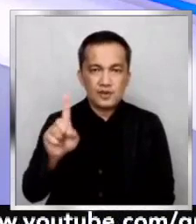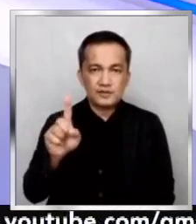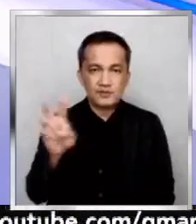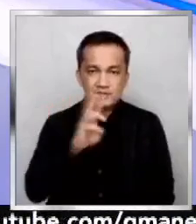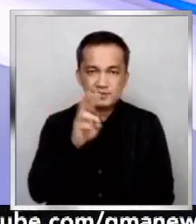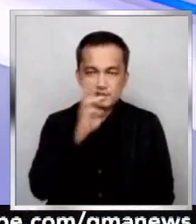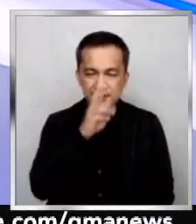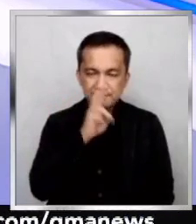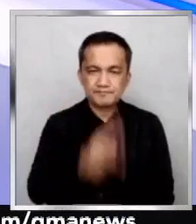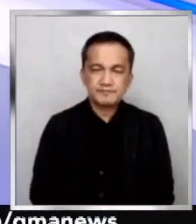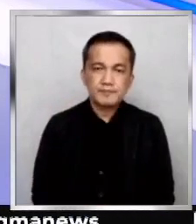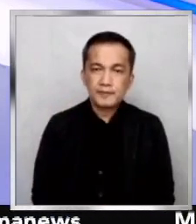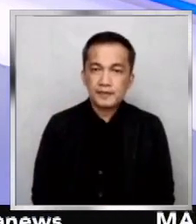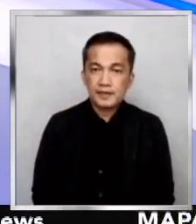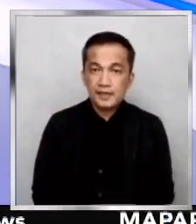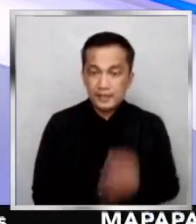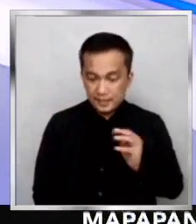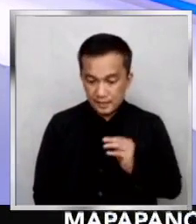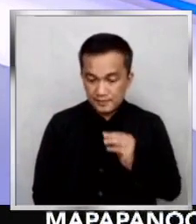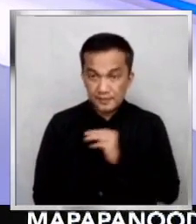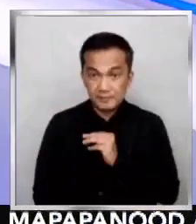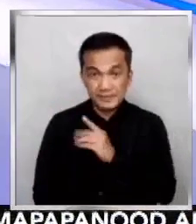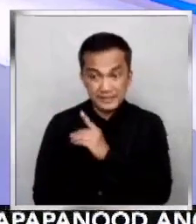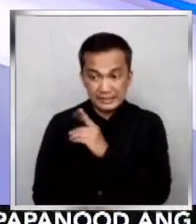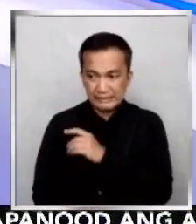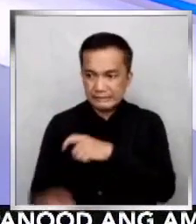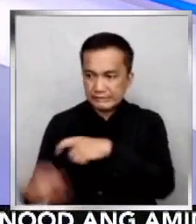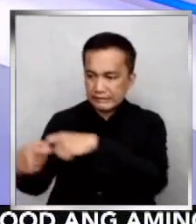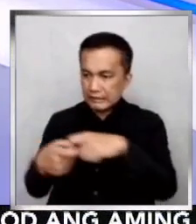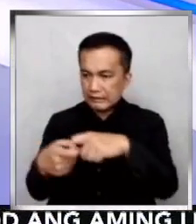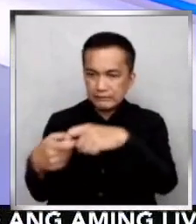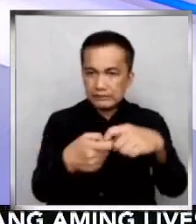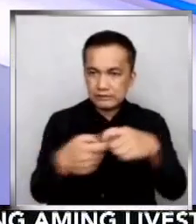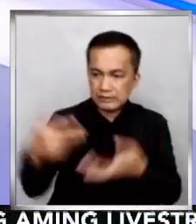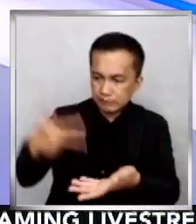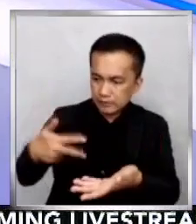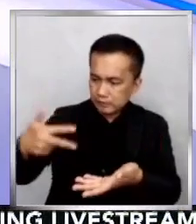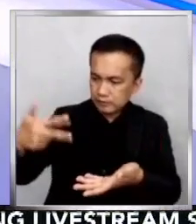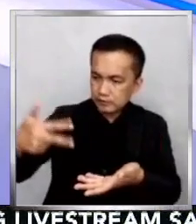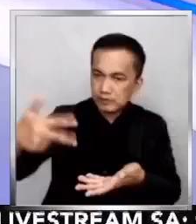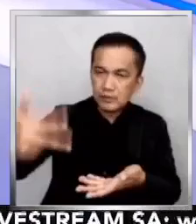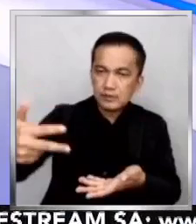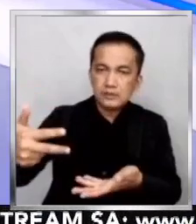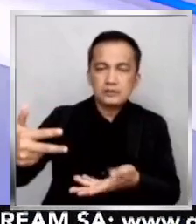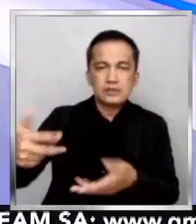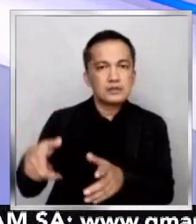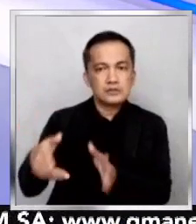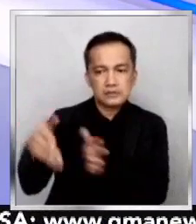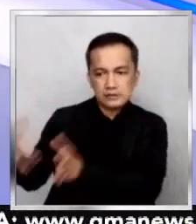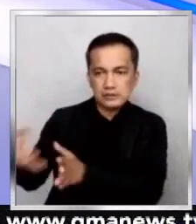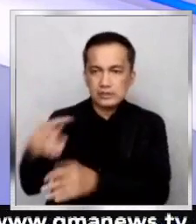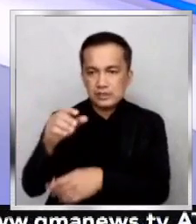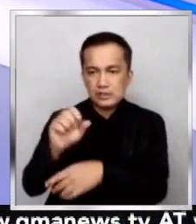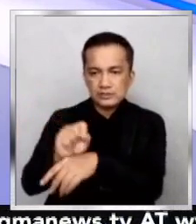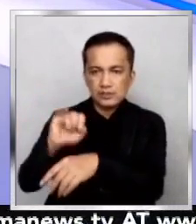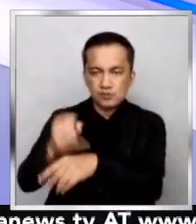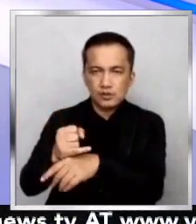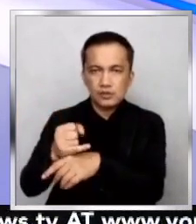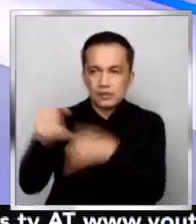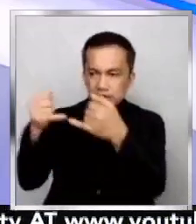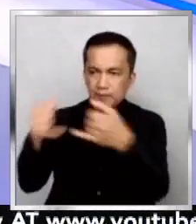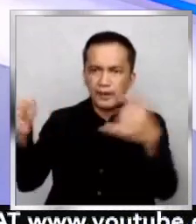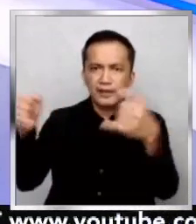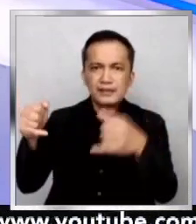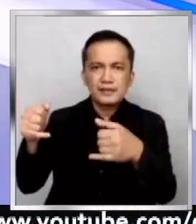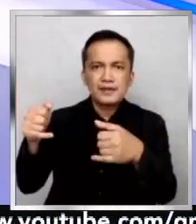Tinatakpo ng MMDA ang ilang sasakyang iligal na nakaparada sa mga bangketa sa San Juan at pati po mga sampayan at manok na panabong